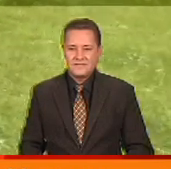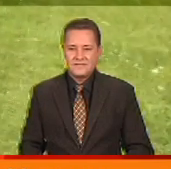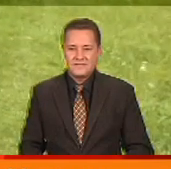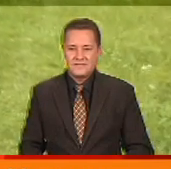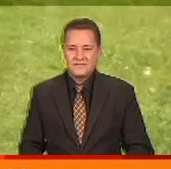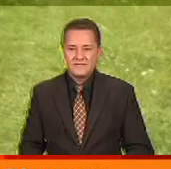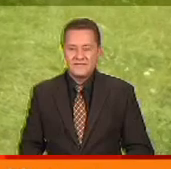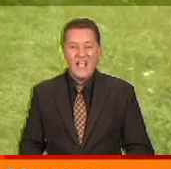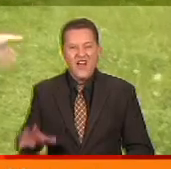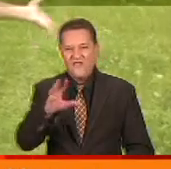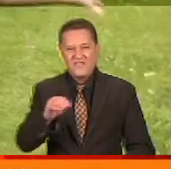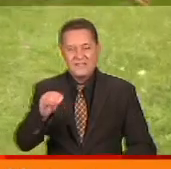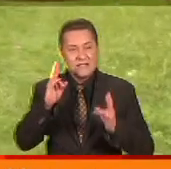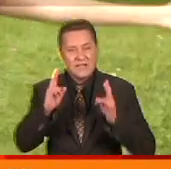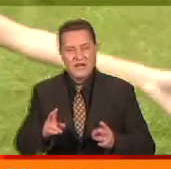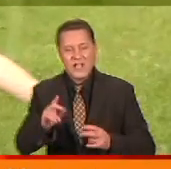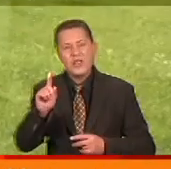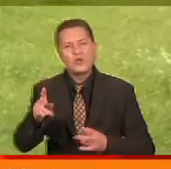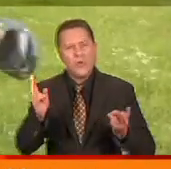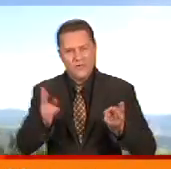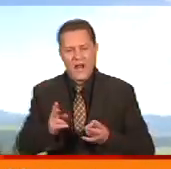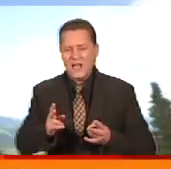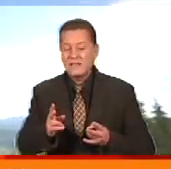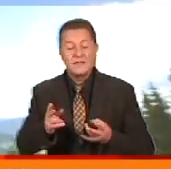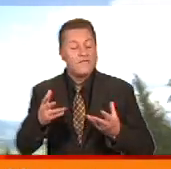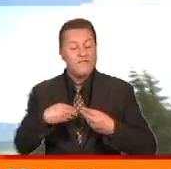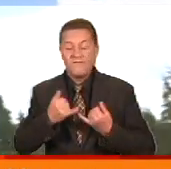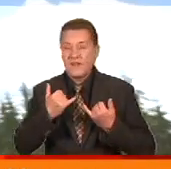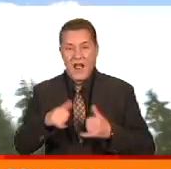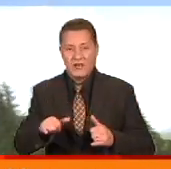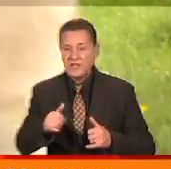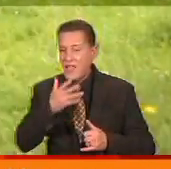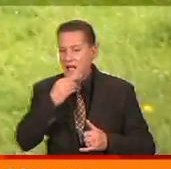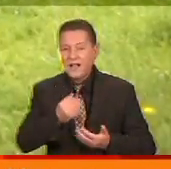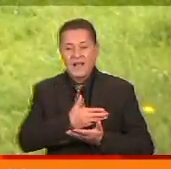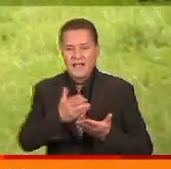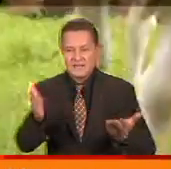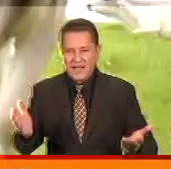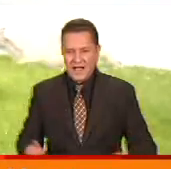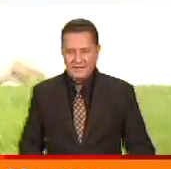Знаєте, усі страждання того варті. Це неймовірні враження, неймовірна краса.